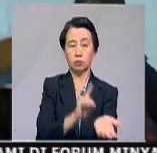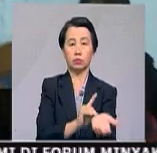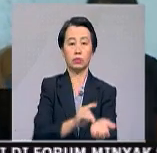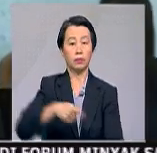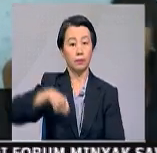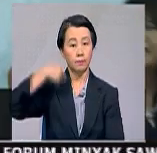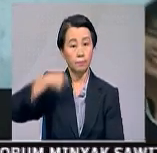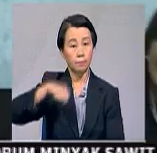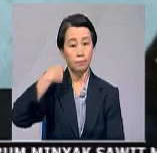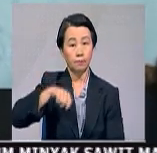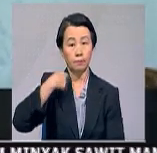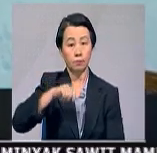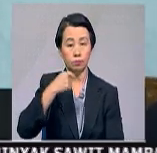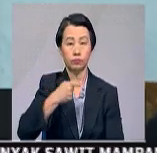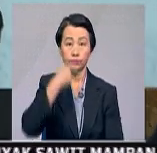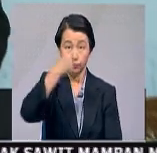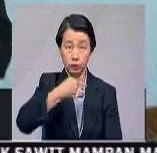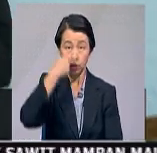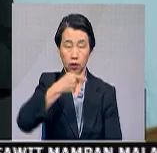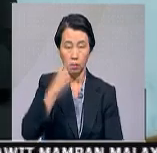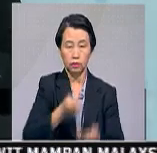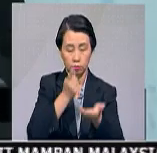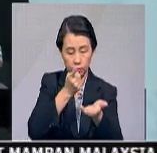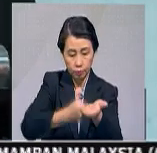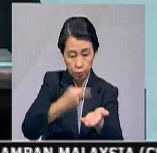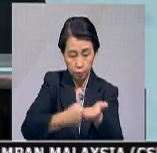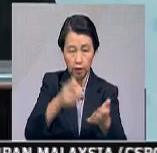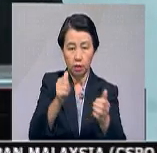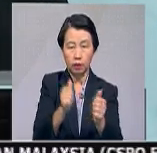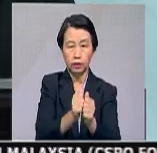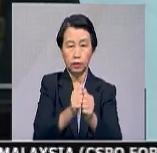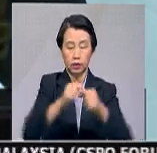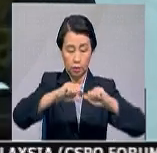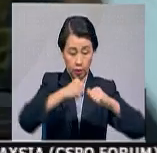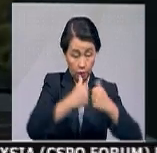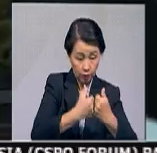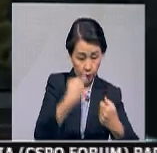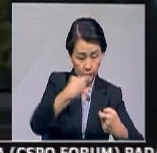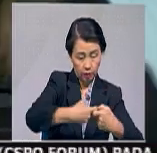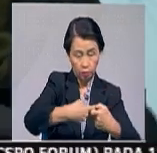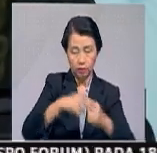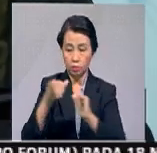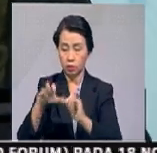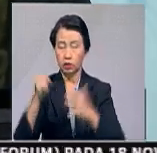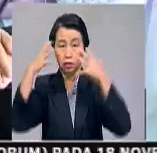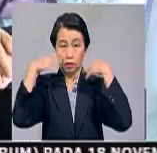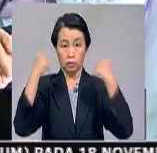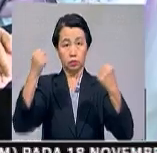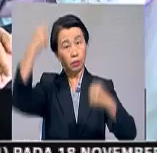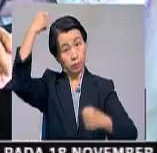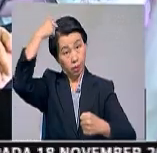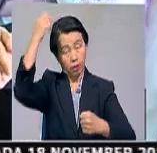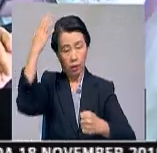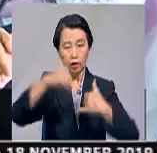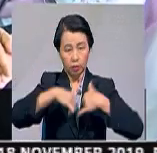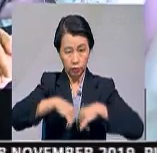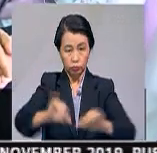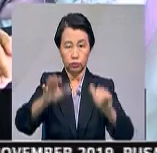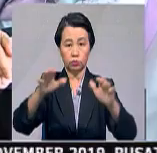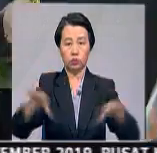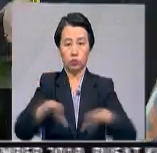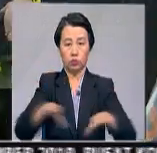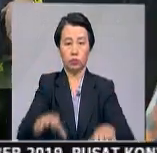Wan Aziz Zahwan Ismail berkata, perbincangan dengan beberapa agensi berkaitan isu kesihatan mental akan terus